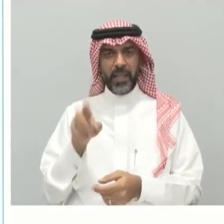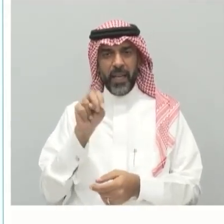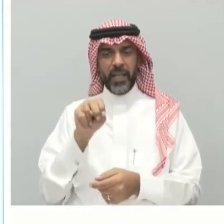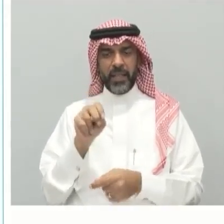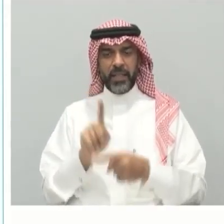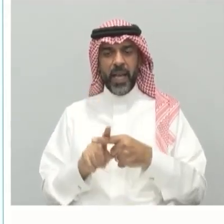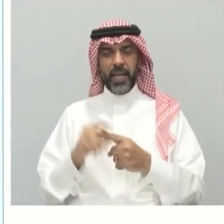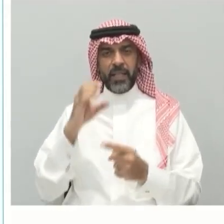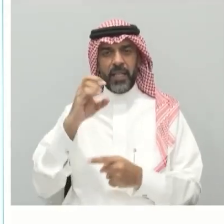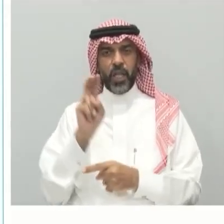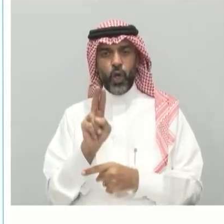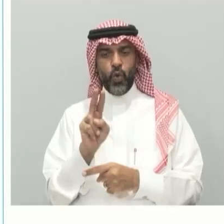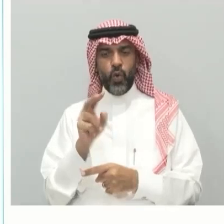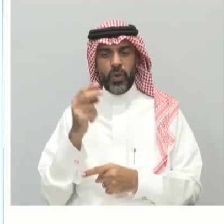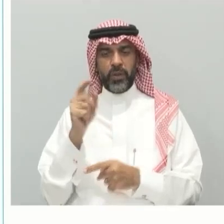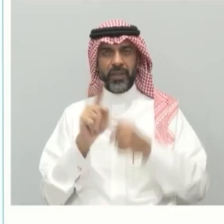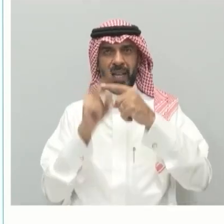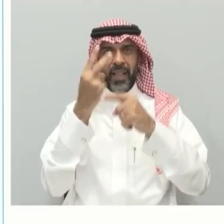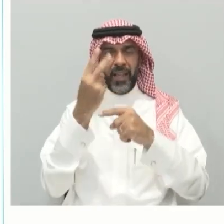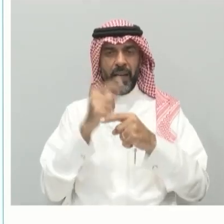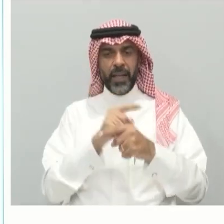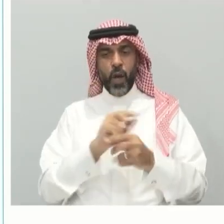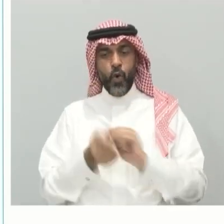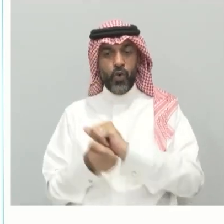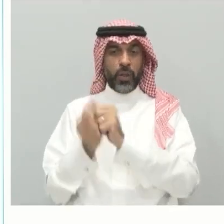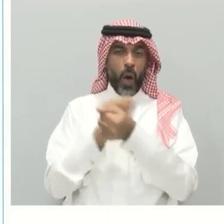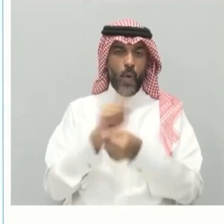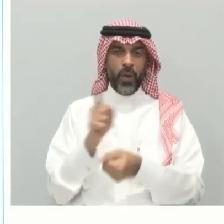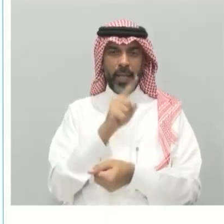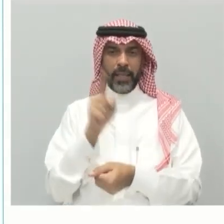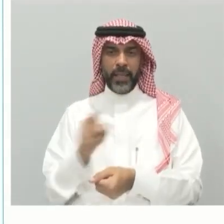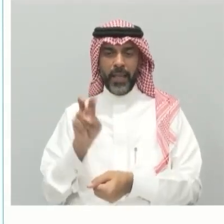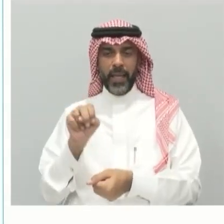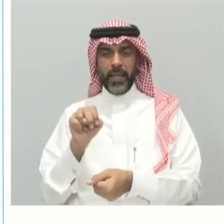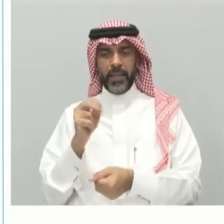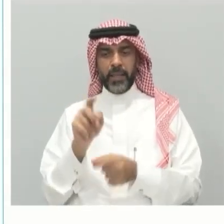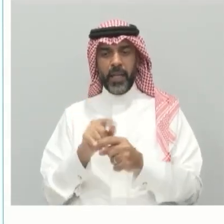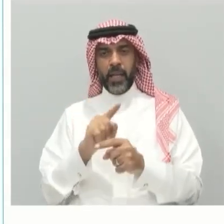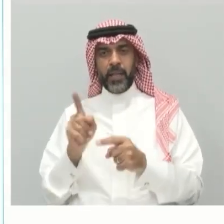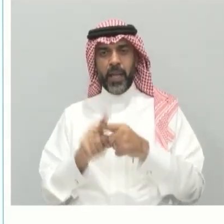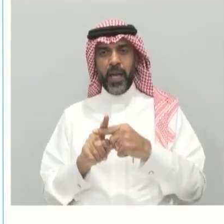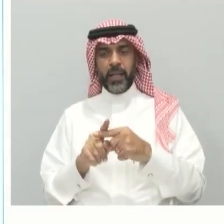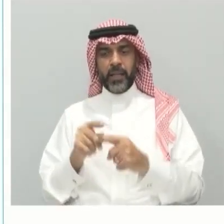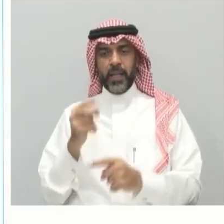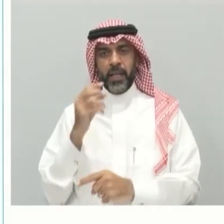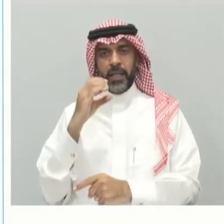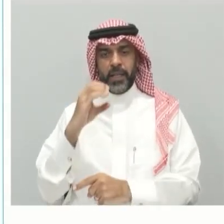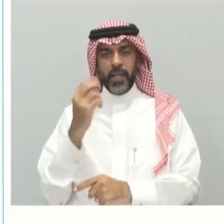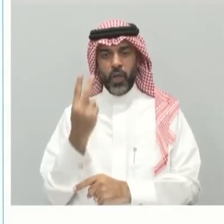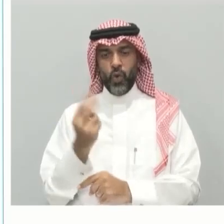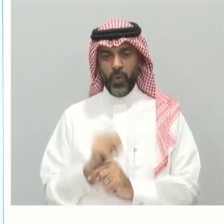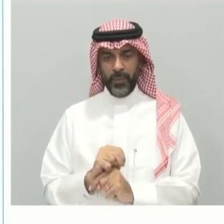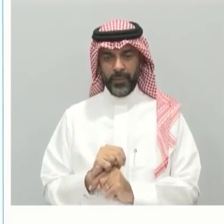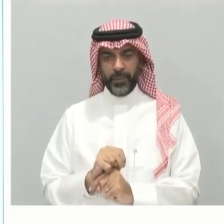ا سوف يتحول الى زد ان موجب ا زائدا ماذا سي يو لاحظ انه في عندي انتقال